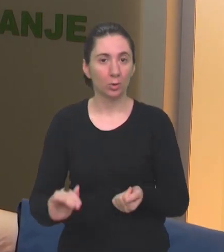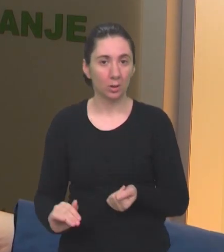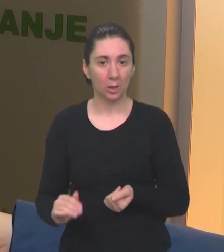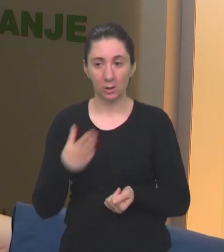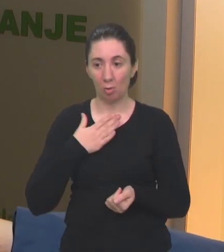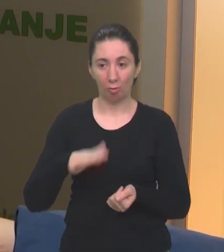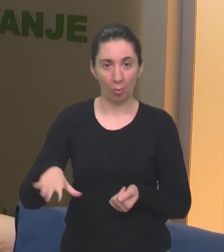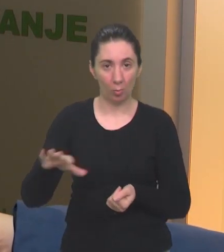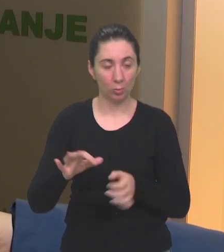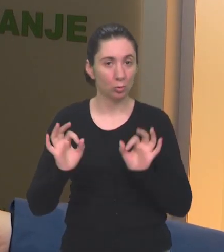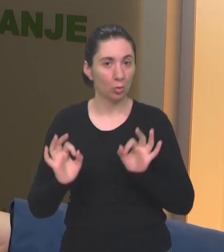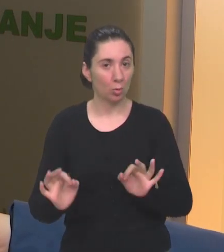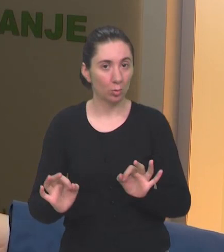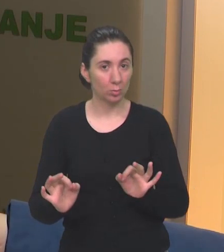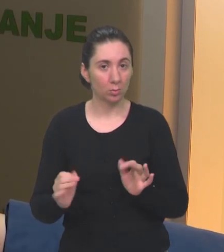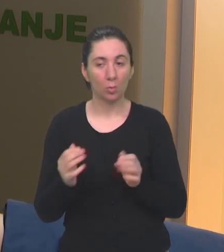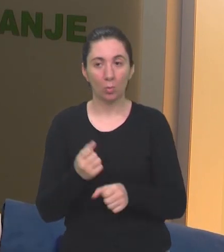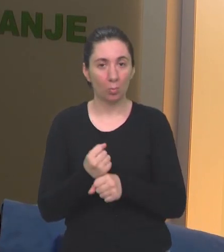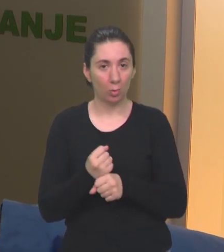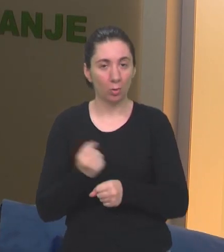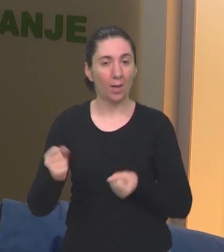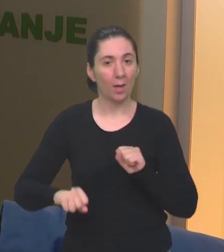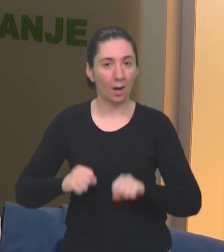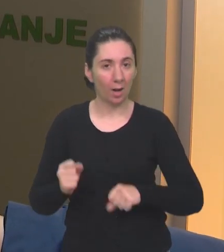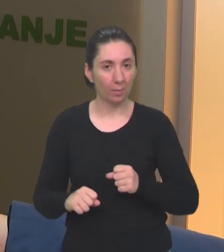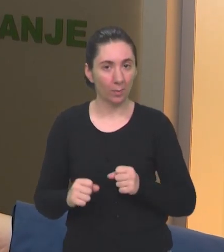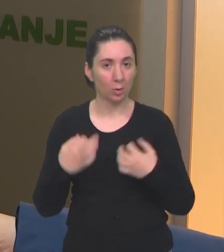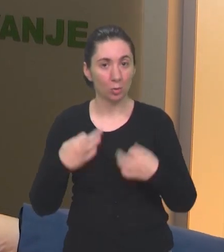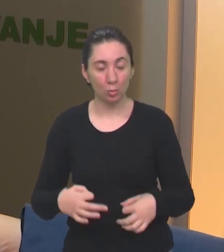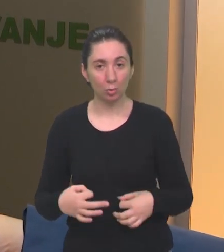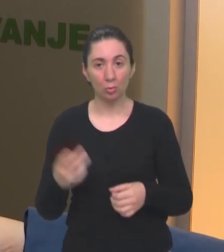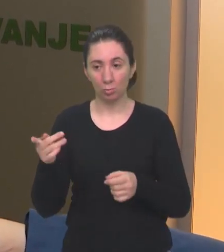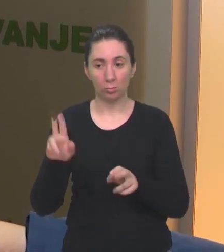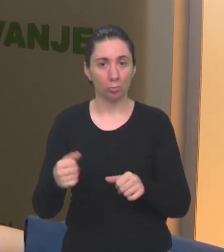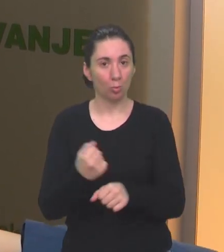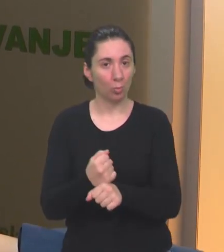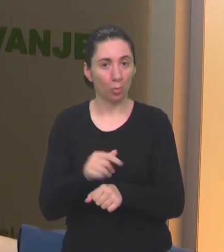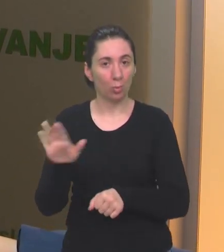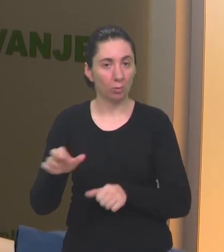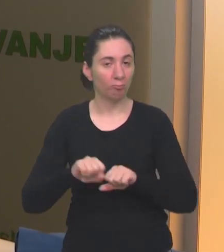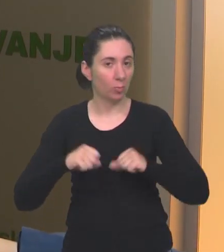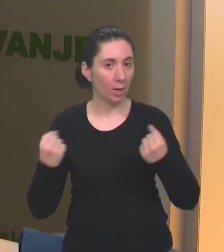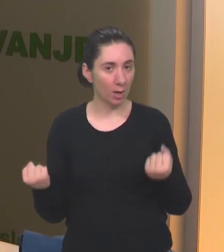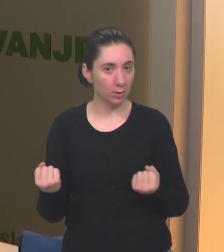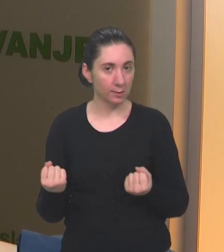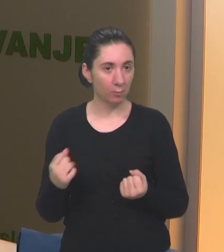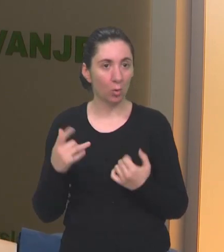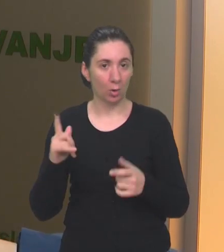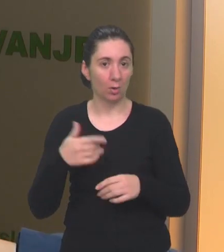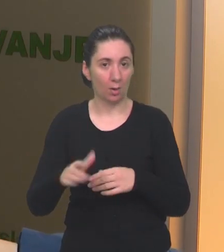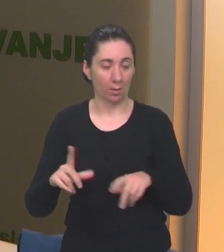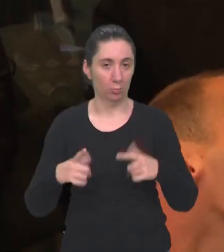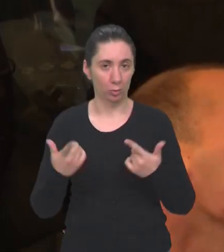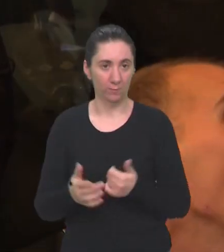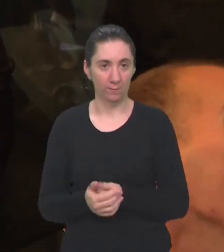s ovog područja osigurati adekvatnu podršku rehabilitacijskog stručnjaka da im bude podrška u njihovom razvoju i daljem